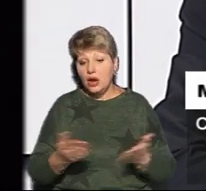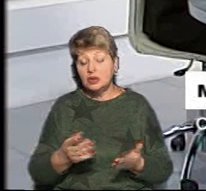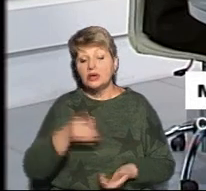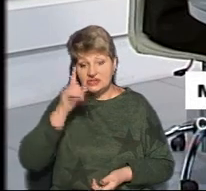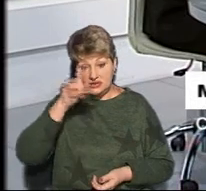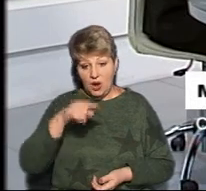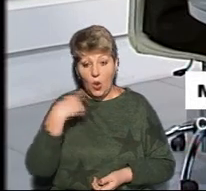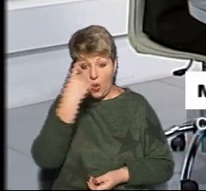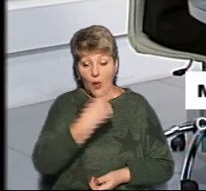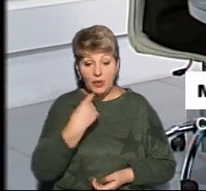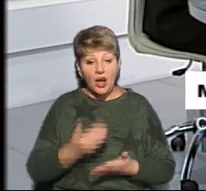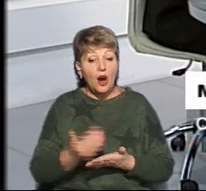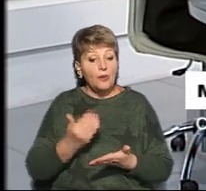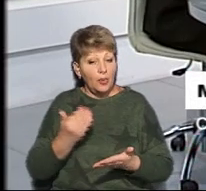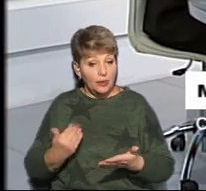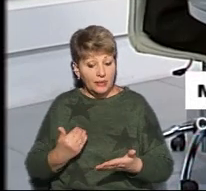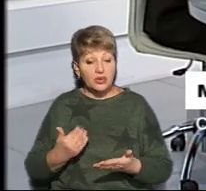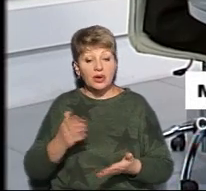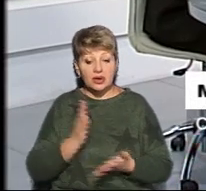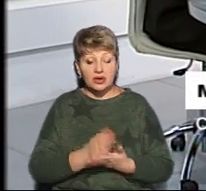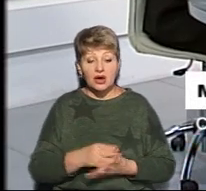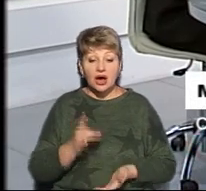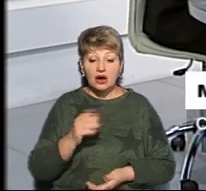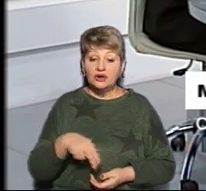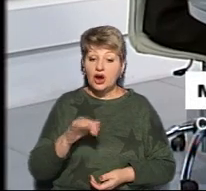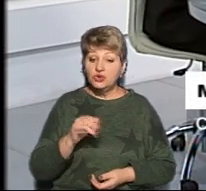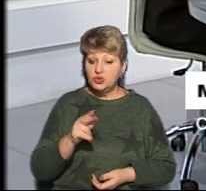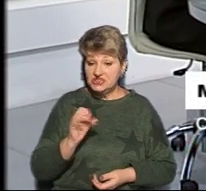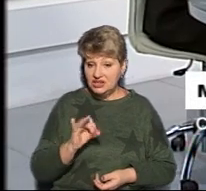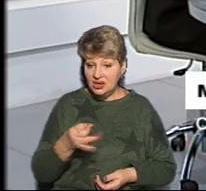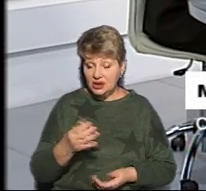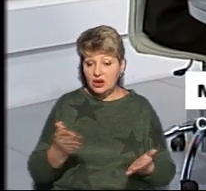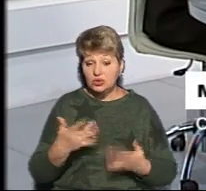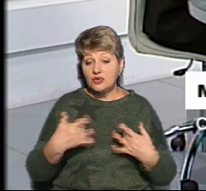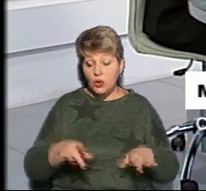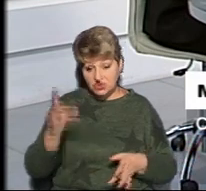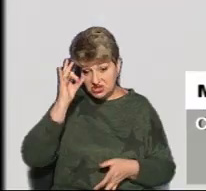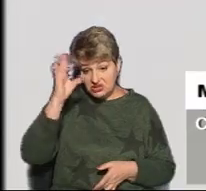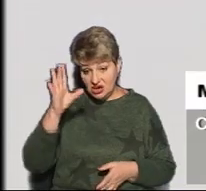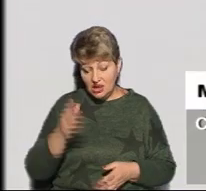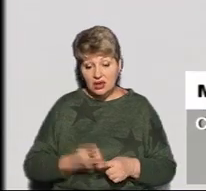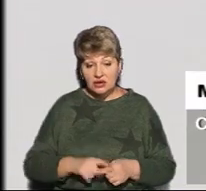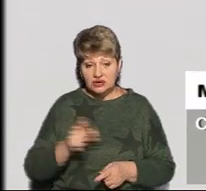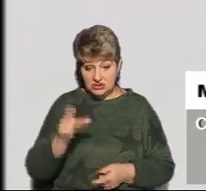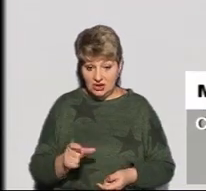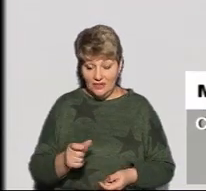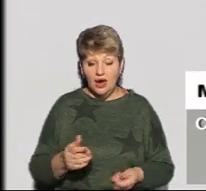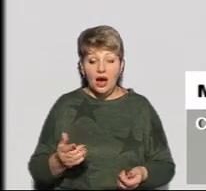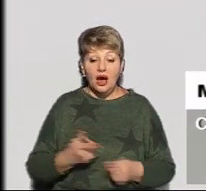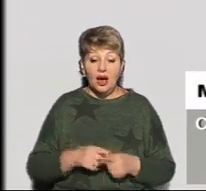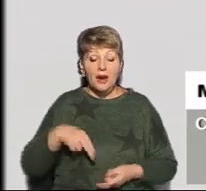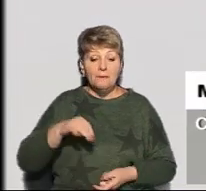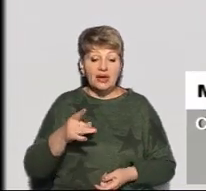обличчя. Попередньо проходить Олександр Рудуцький, дуже відомий в місті Черкаси від Європейської солідарності. Попередньо проходить